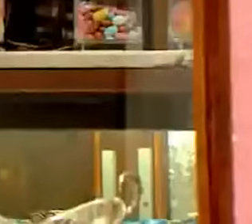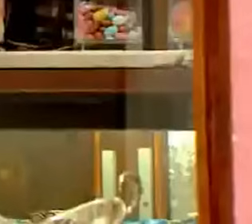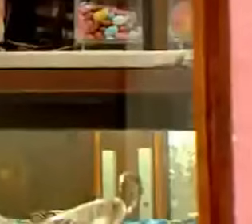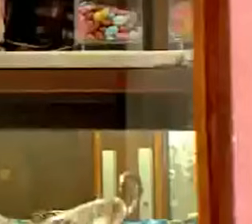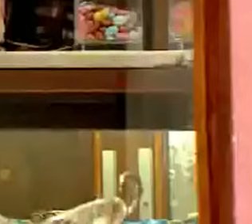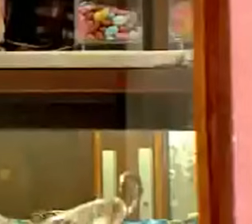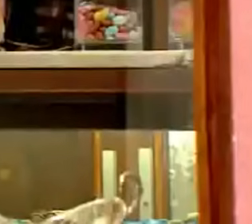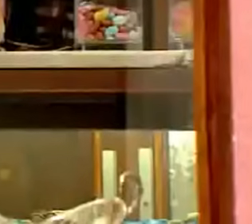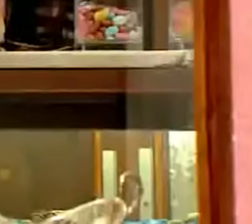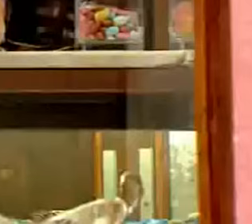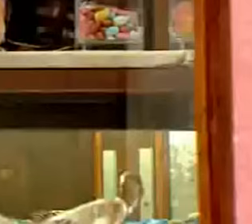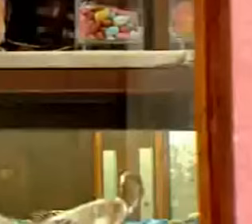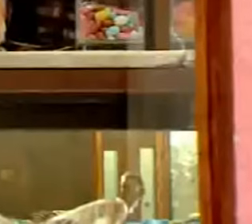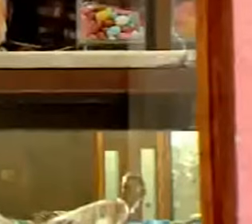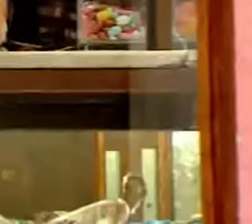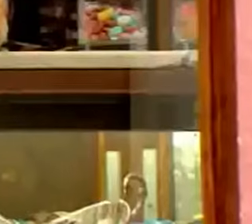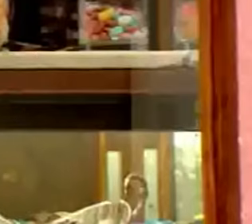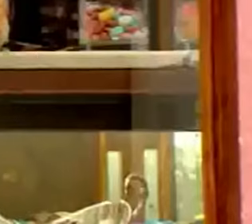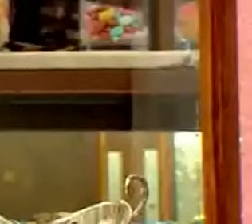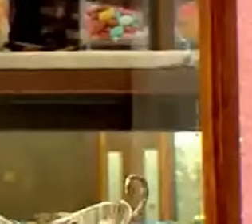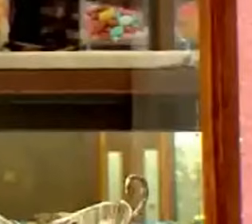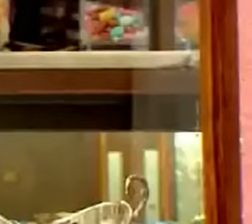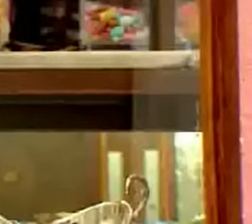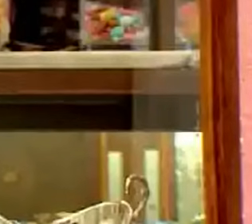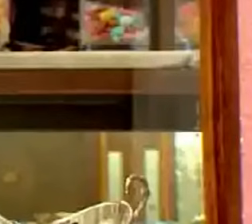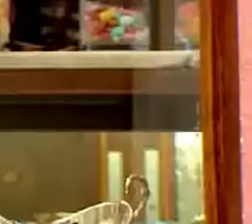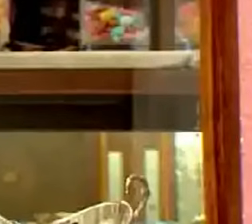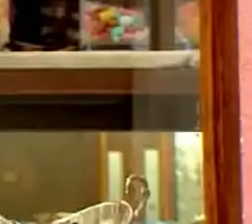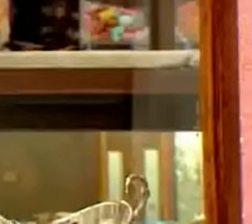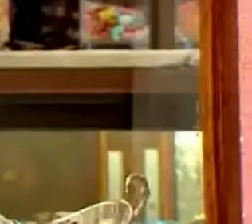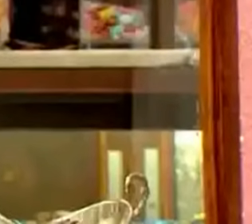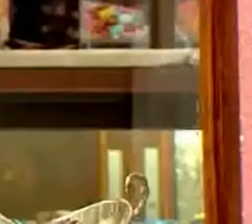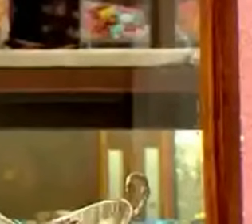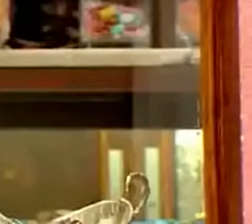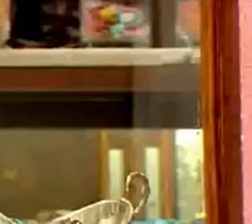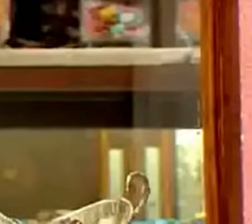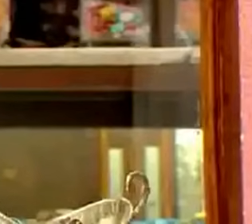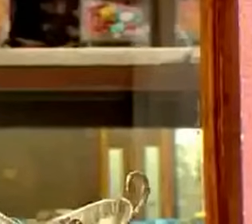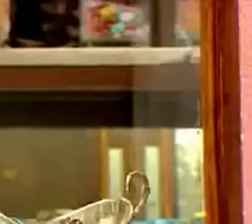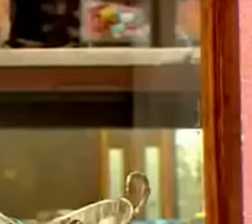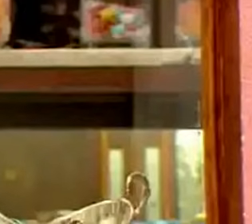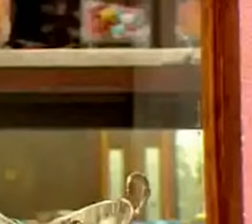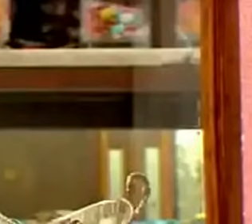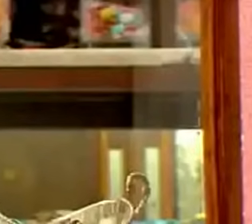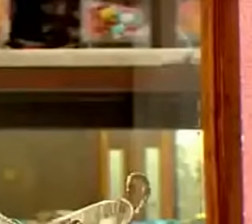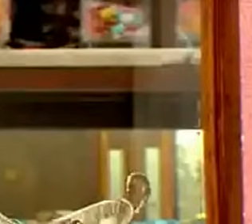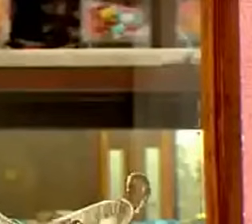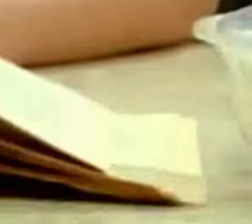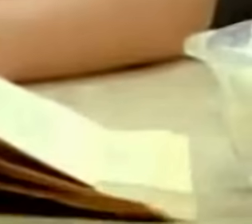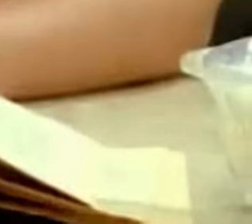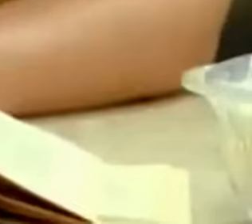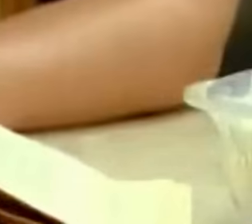Güçlü de tezgaha dayanmış, aşk dolu hayran gözlerle Elvan'ı seyrediyor. Elvan farkında bile değil. Yine pencereye